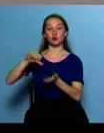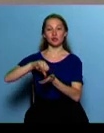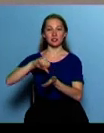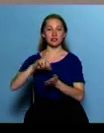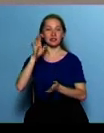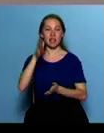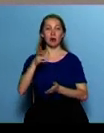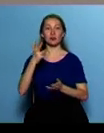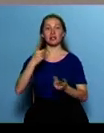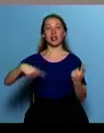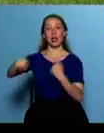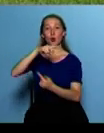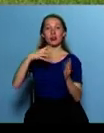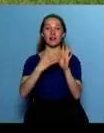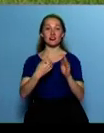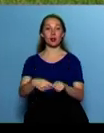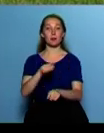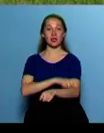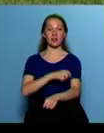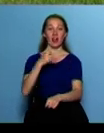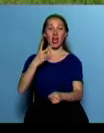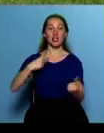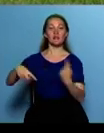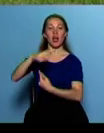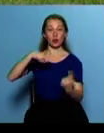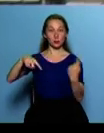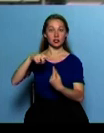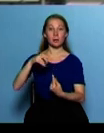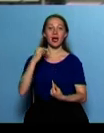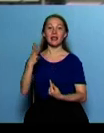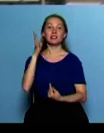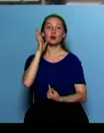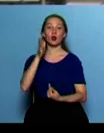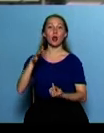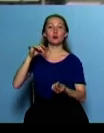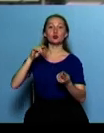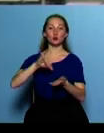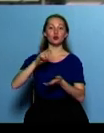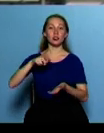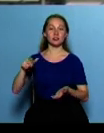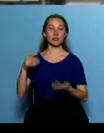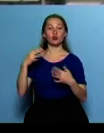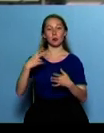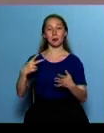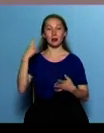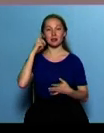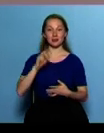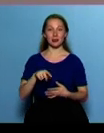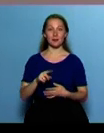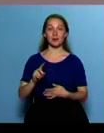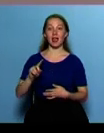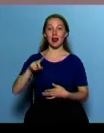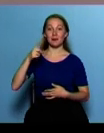три круга по 900 метров с двумя огневыми рубежами. А сколько будет участников, организаторы уже примерно знают. Первый